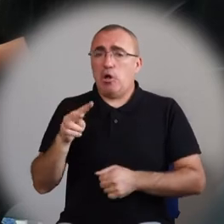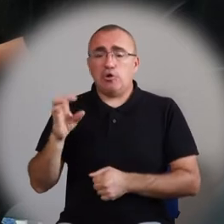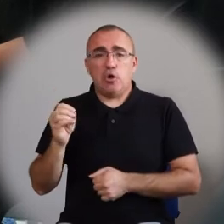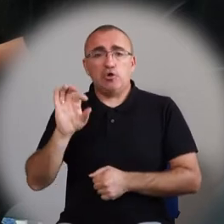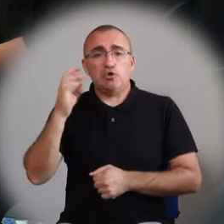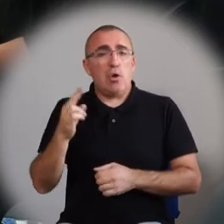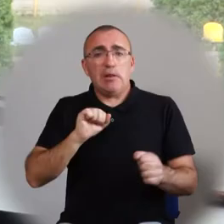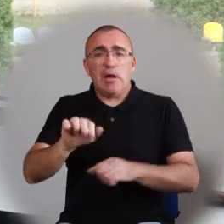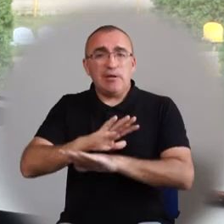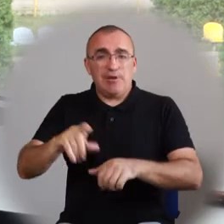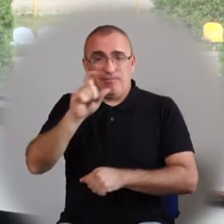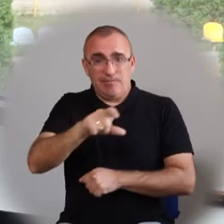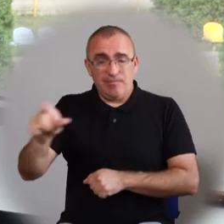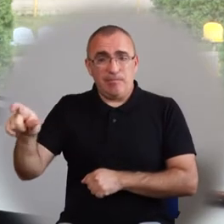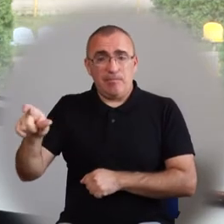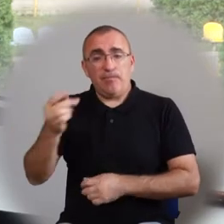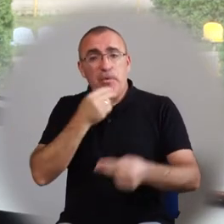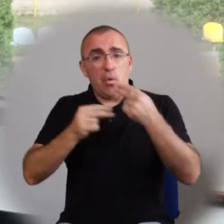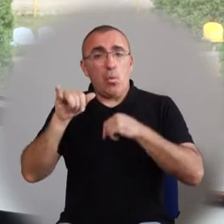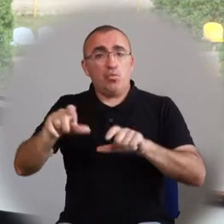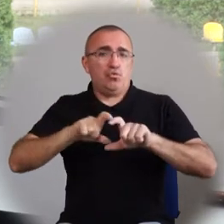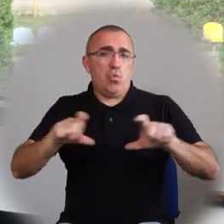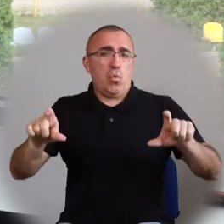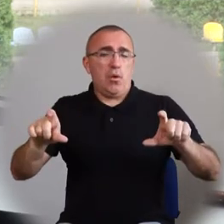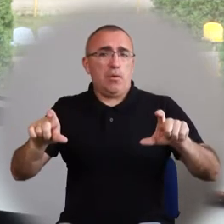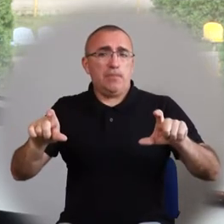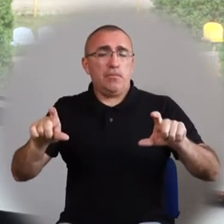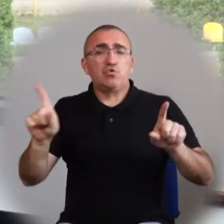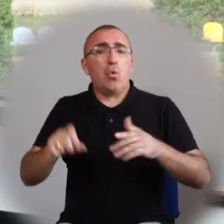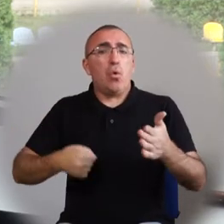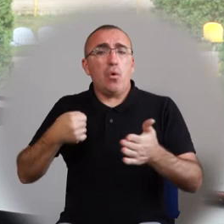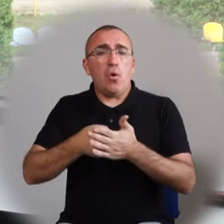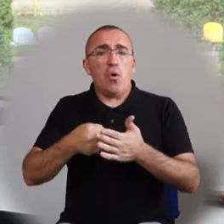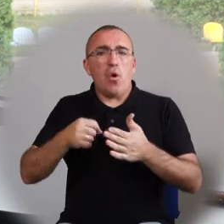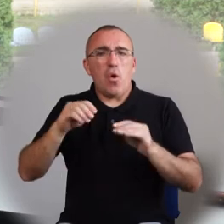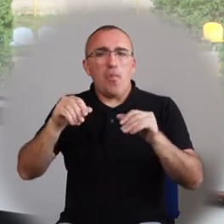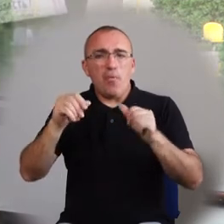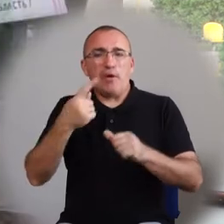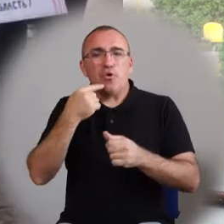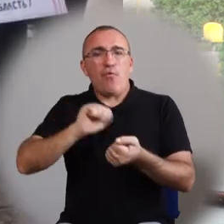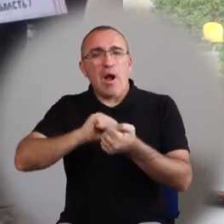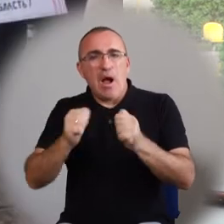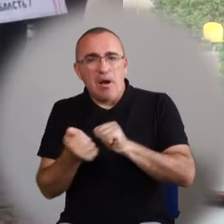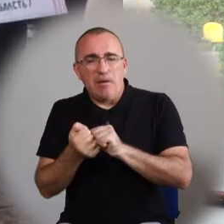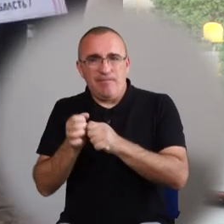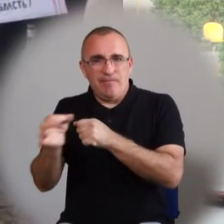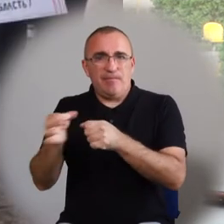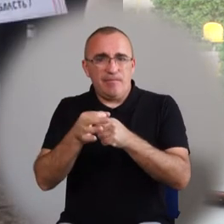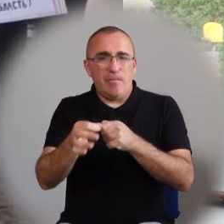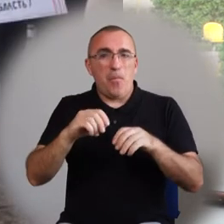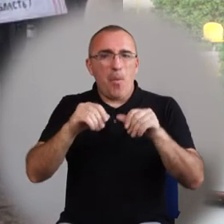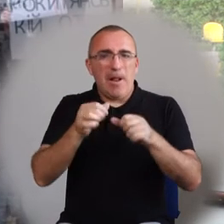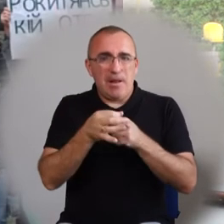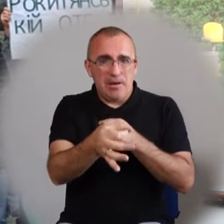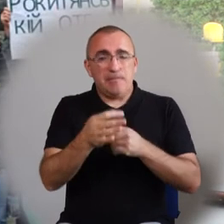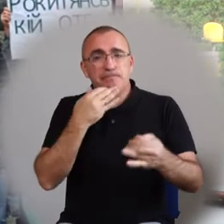що в Олександрії лише соціально незахищені верстви населення харчуються в школах. Щодо Попельнастої Червоної Кам'янки.